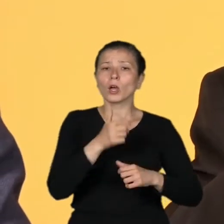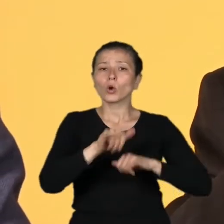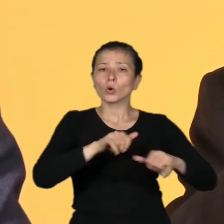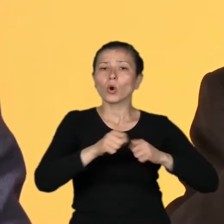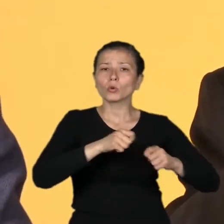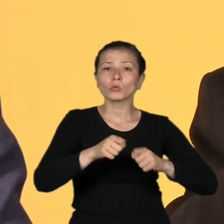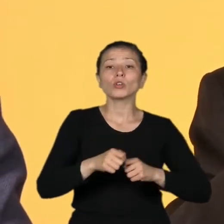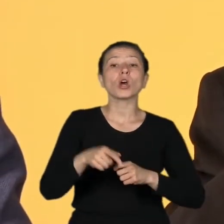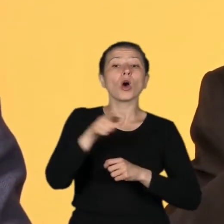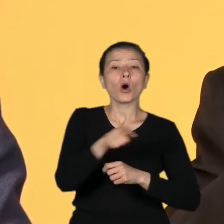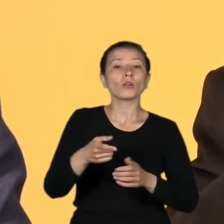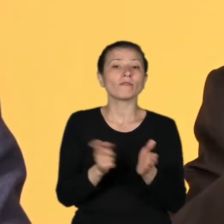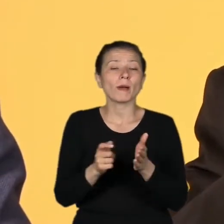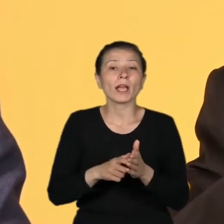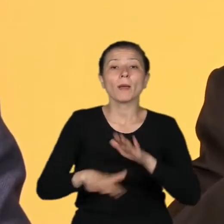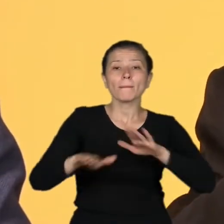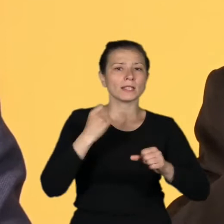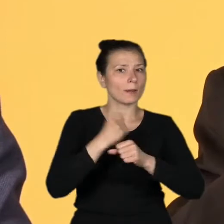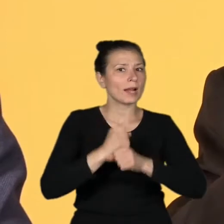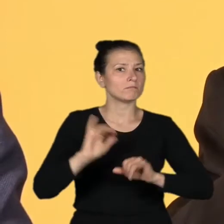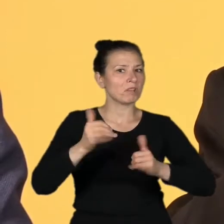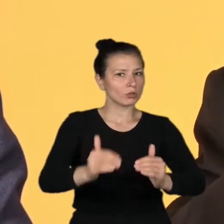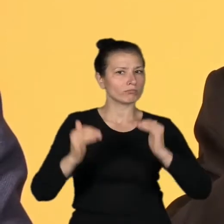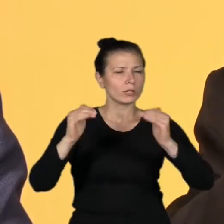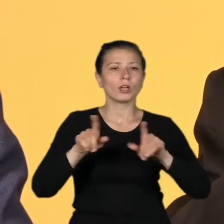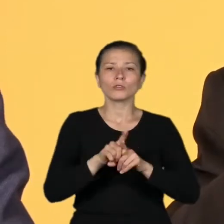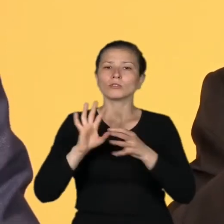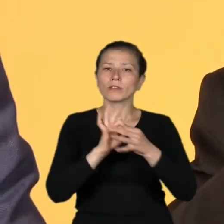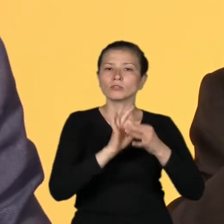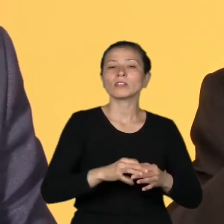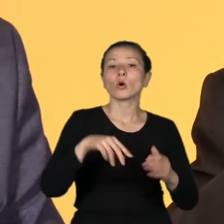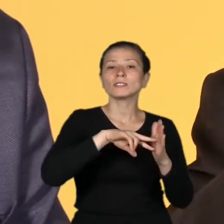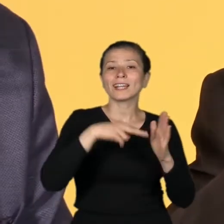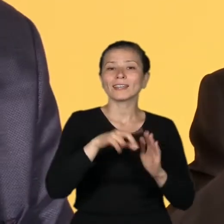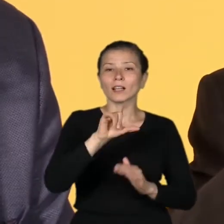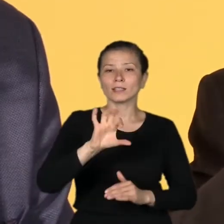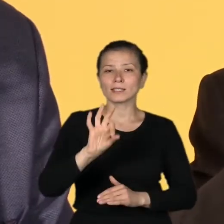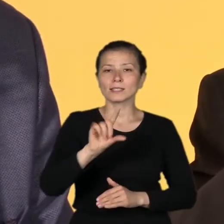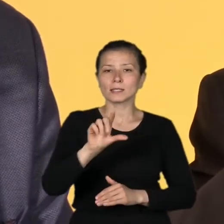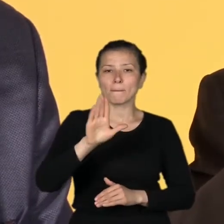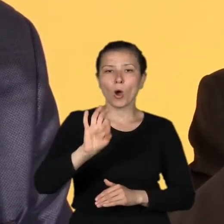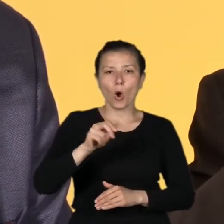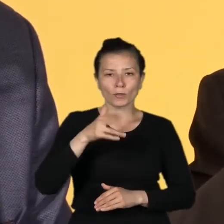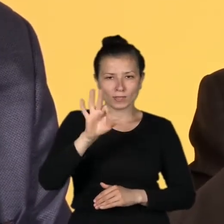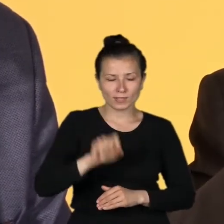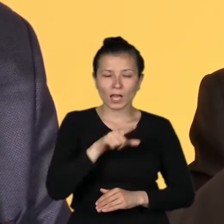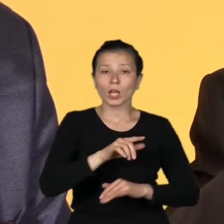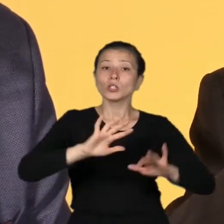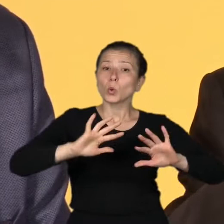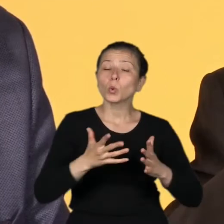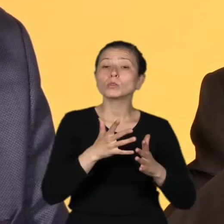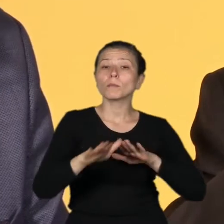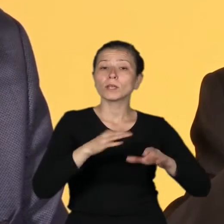wysokiej jakości. To jest jakby też nawiązanie do strategii lizbońskiej. Miejsca pracy wysokiej jakości to są miejsca